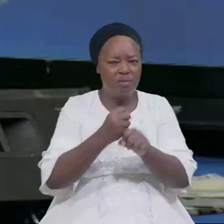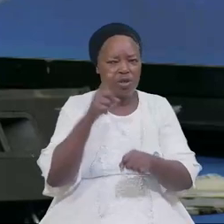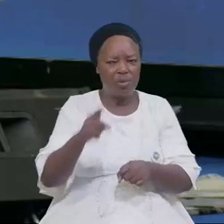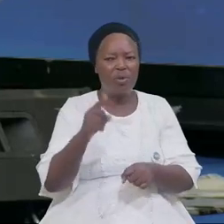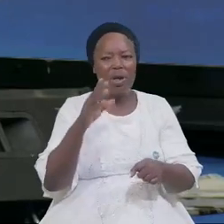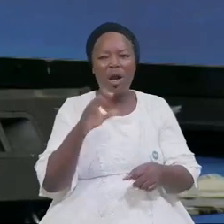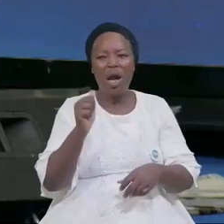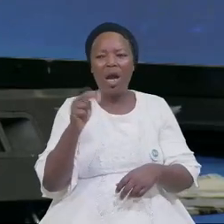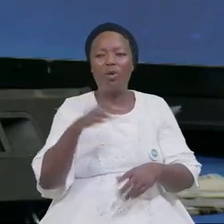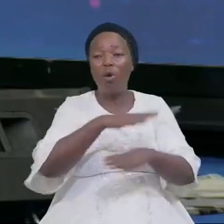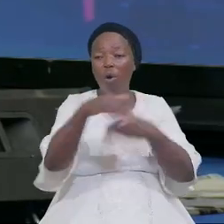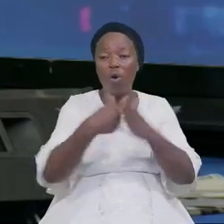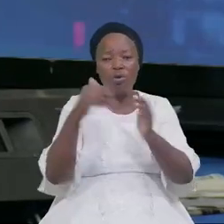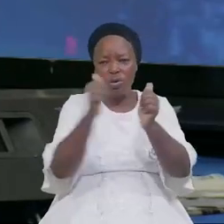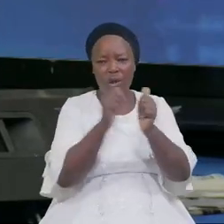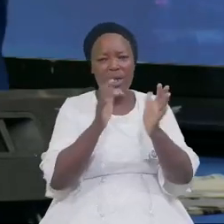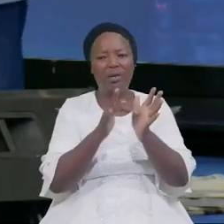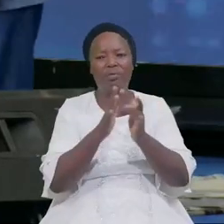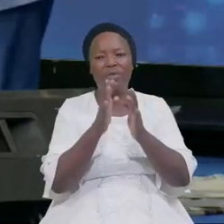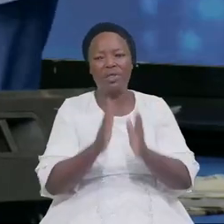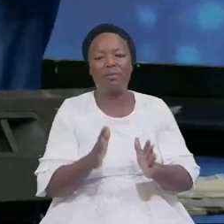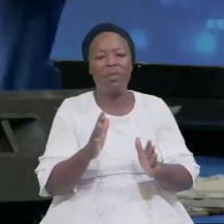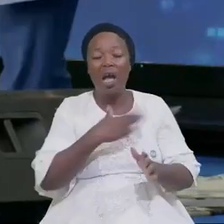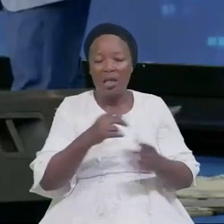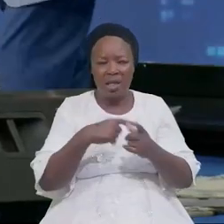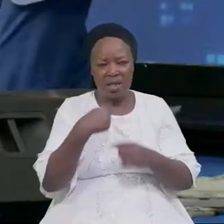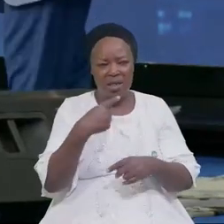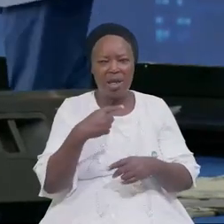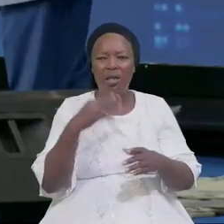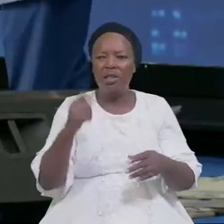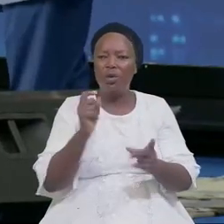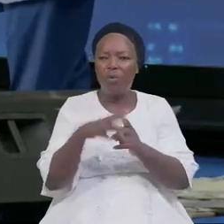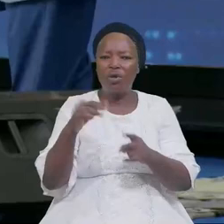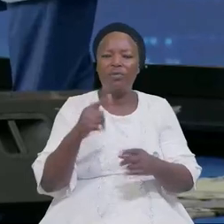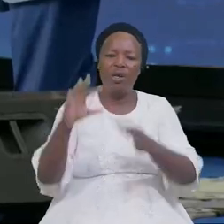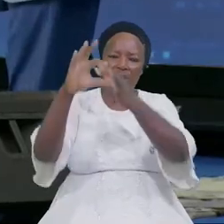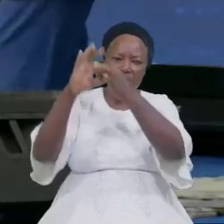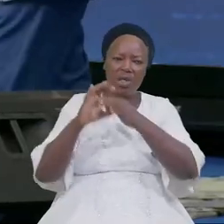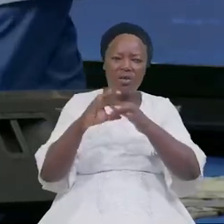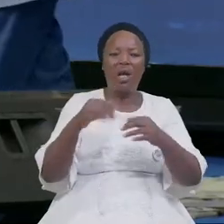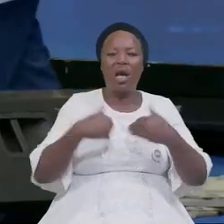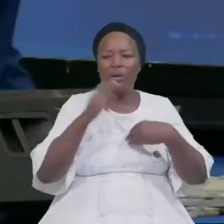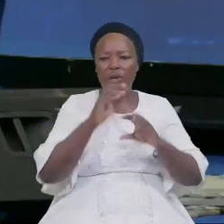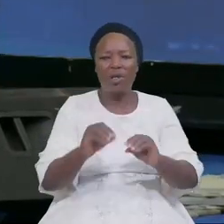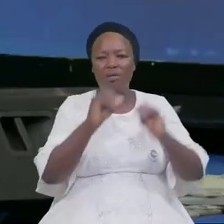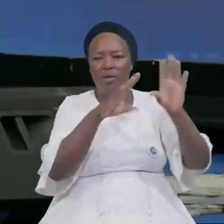fait, alors qui fait de vous un chrétien entier. La parole de la réconciliation.